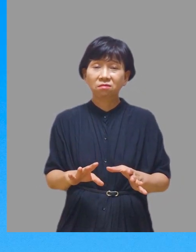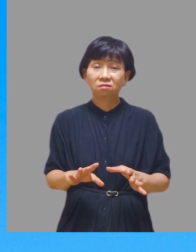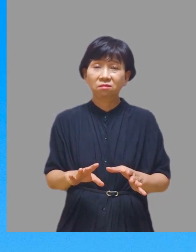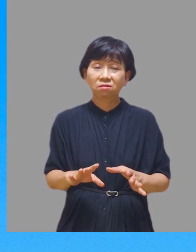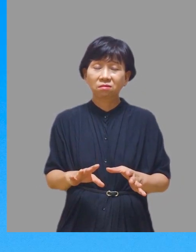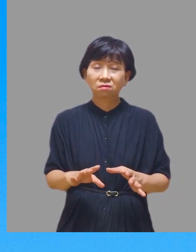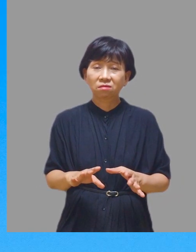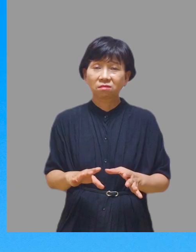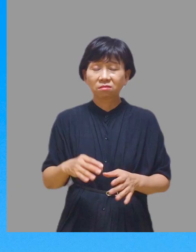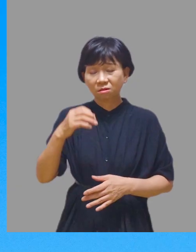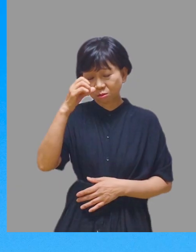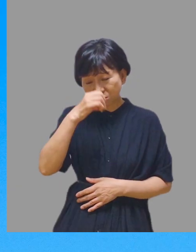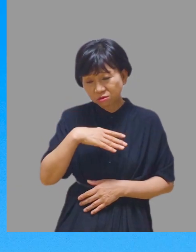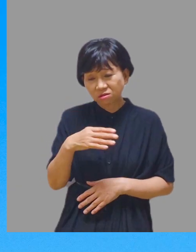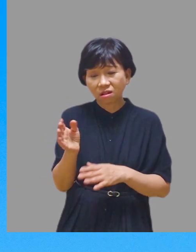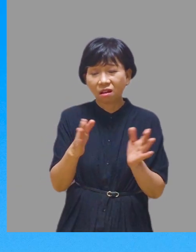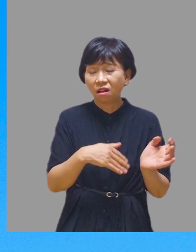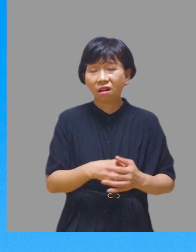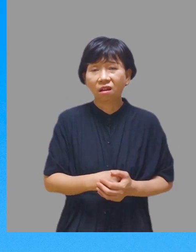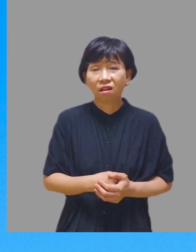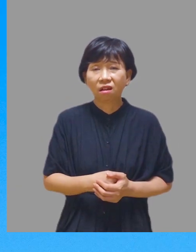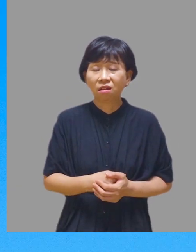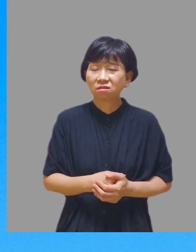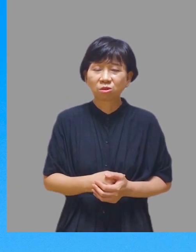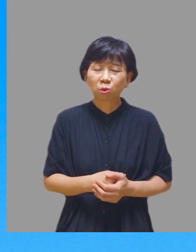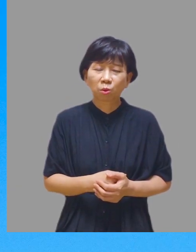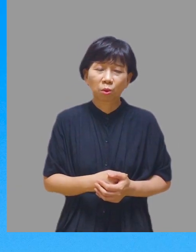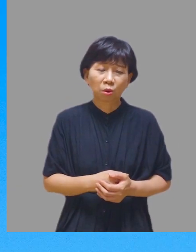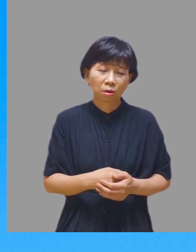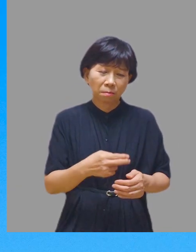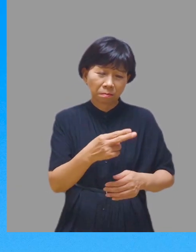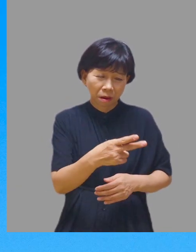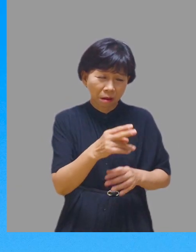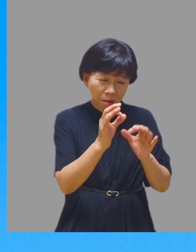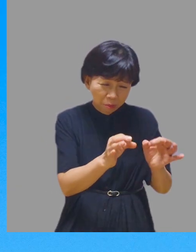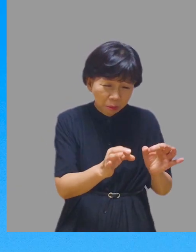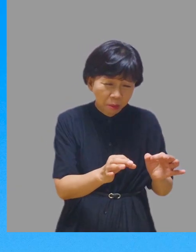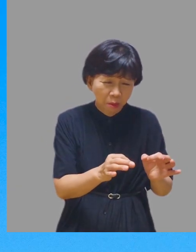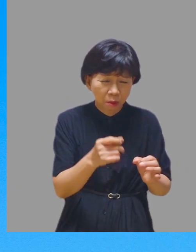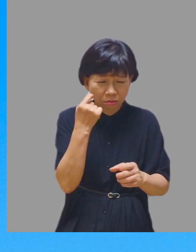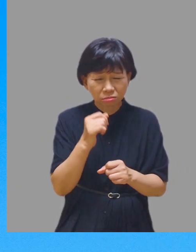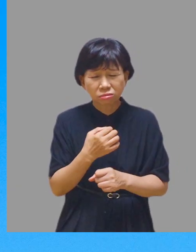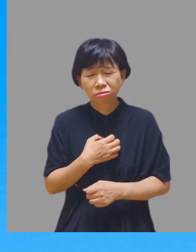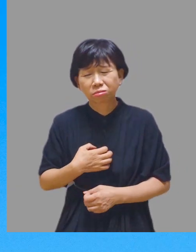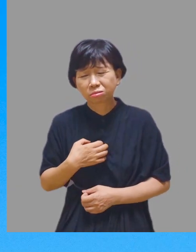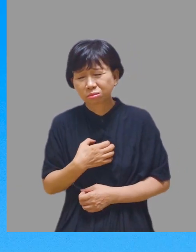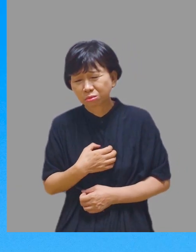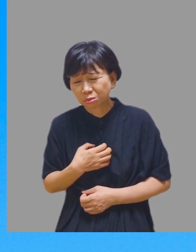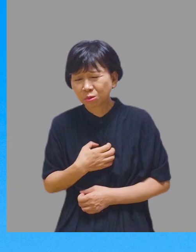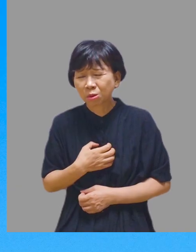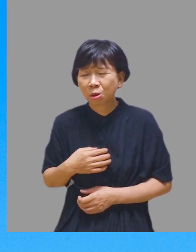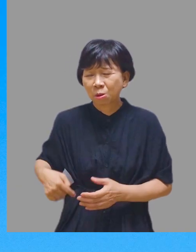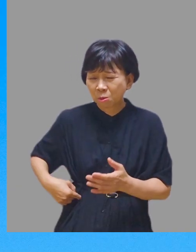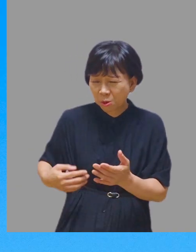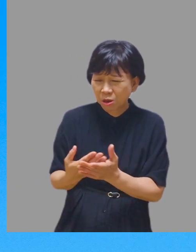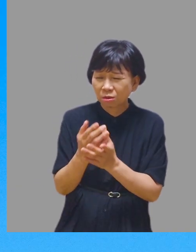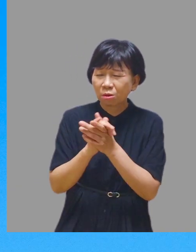이런 말로 지나치지 않고 그 아픈 자리를 보며 슬퍼하고 기도하고 회개할 줄 아는 사람, 바로 그